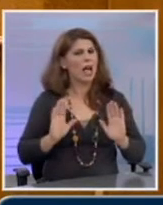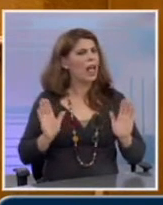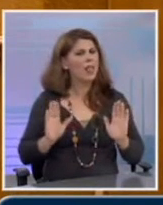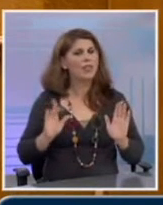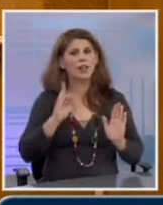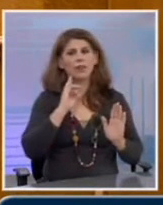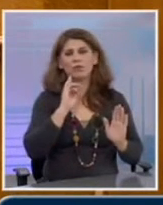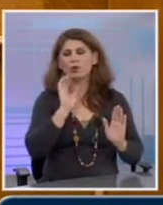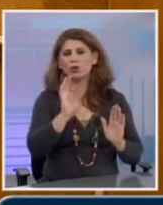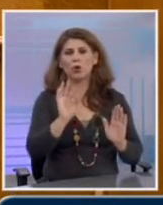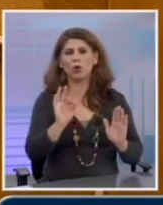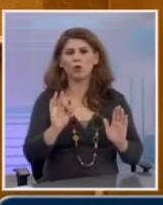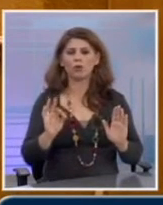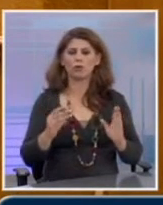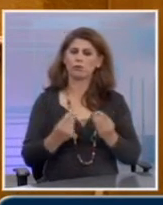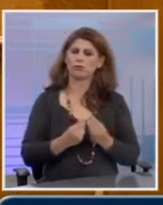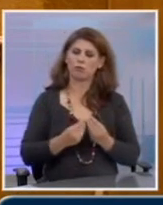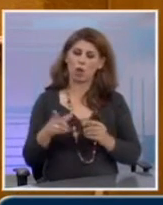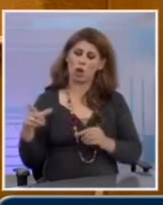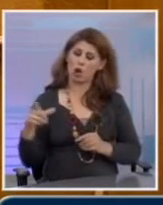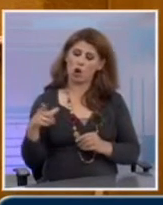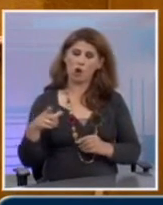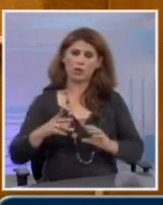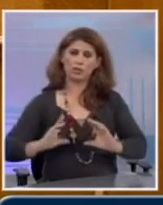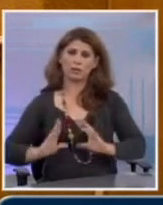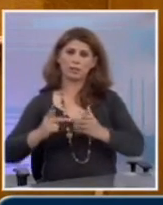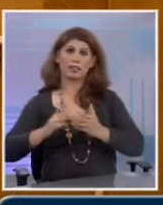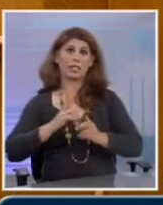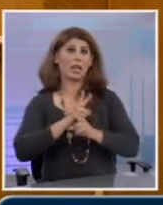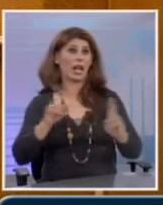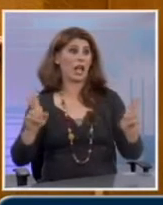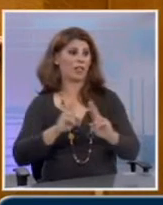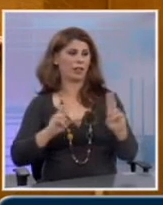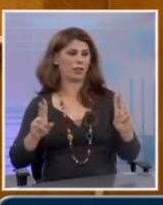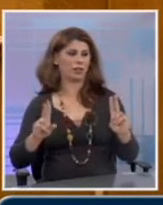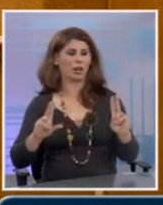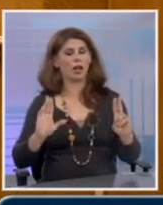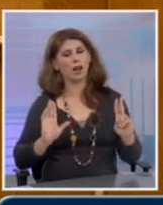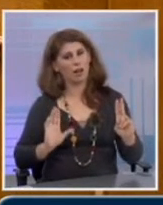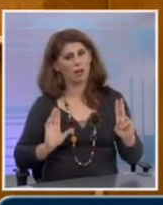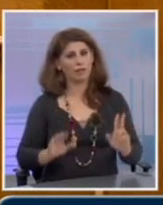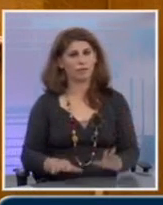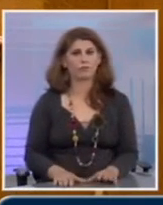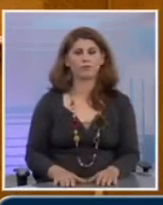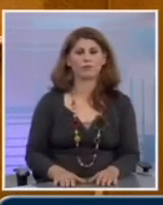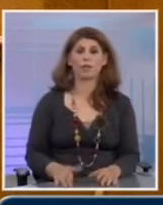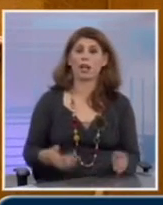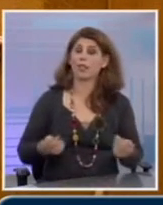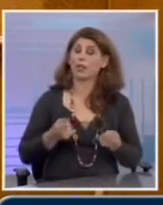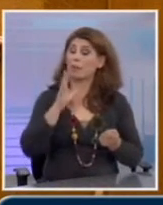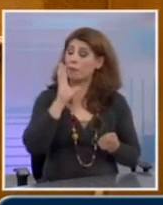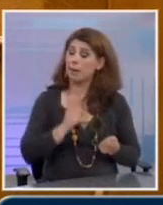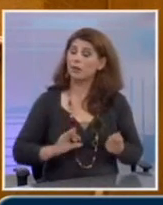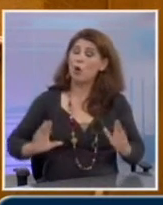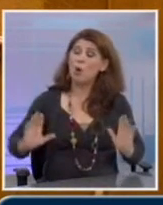στη βολική γωνία της επαναστατικής καθαρότητας, αλλά θα κάνουμε πραγματικά